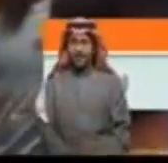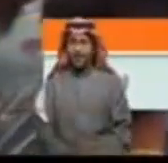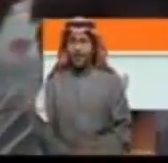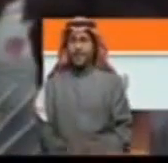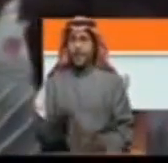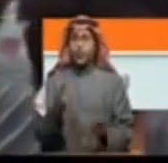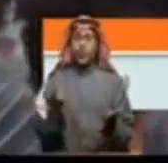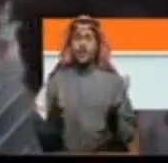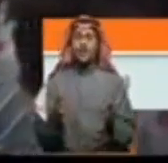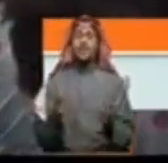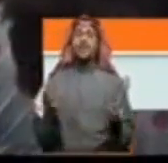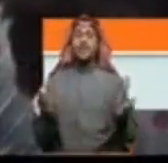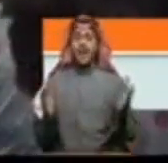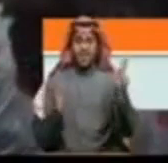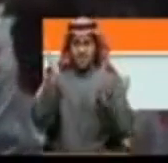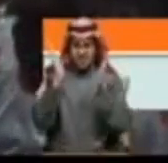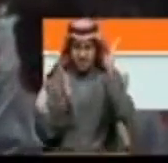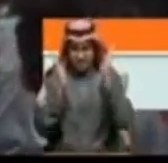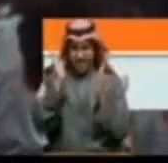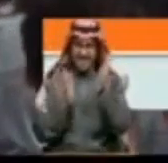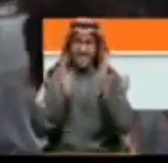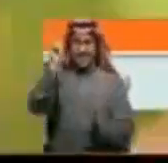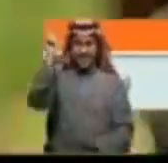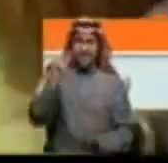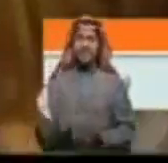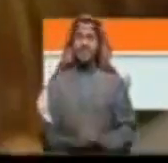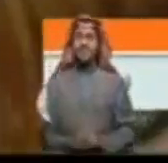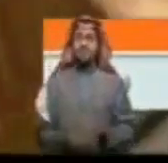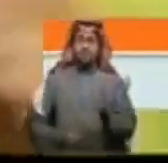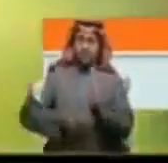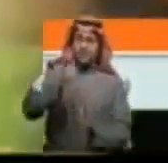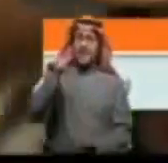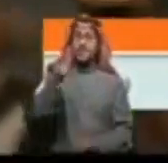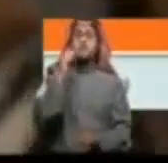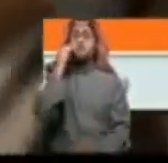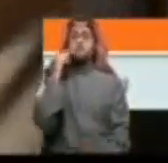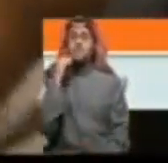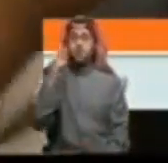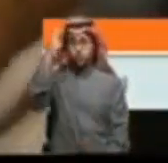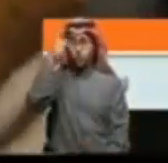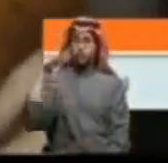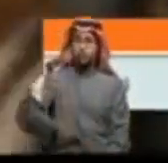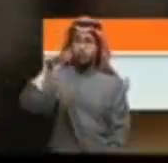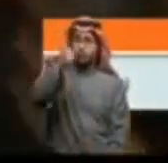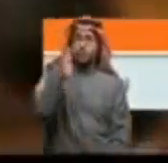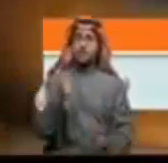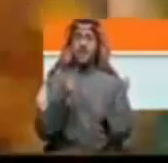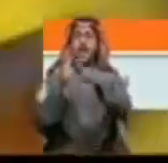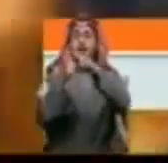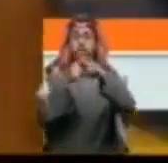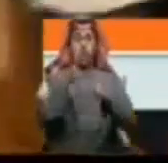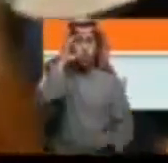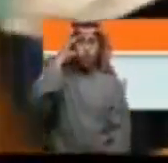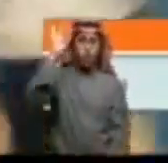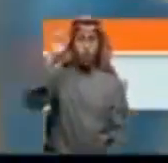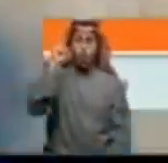البطولة للمستوى بي التي أقيمت منافساتها في العاصمة الماليزية كوالالمبور بمشاركة